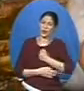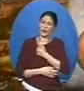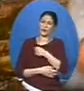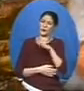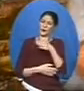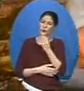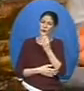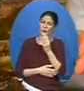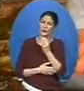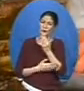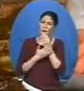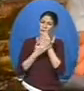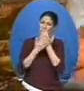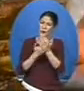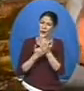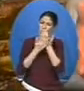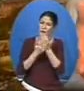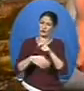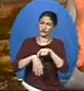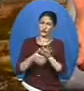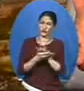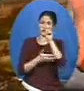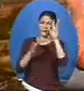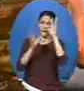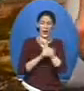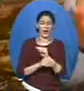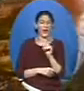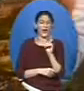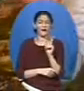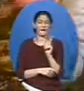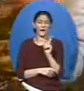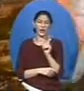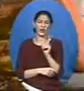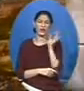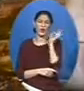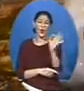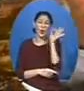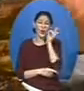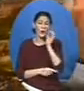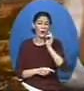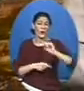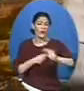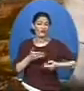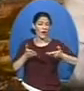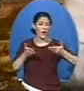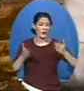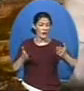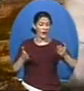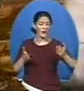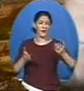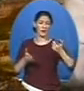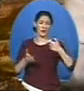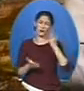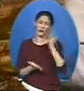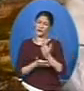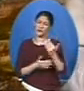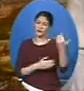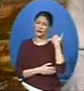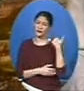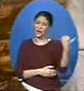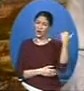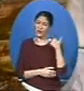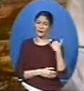השנה, יום-יום, בשגרת היום, אין לכך הצדקה שיעירו את כל הכפר, שיעירו את כל העיר. קיבלנו גם פניות ממוסלמים, שאמרו לנו